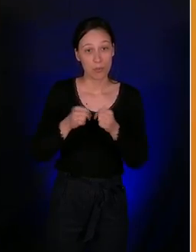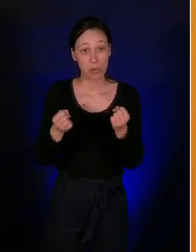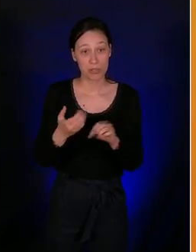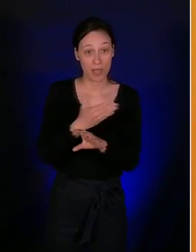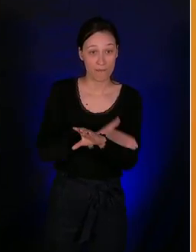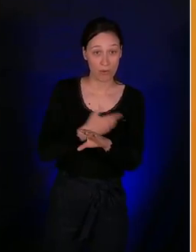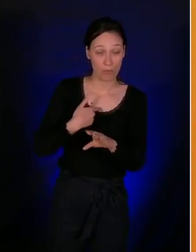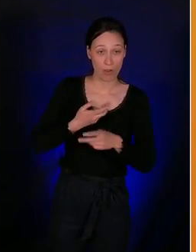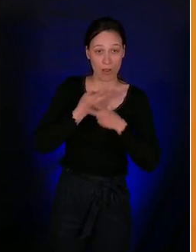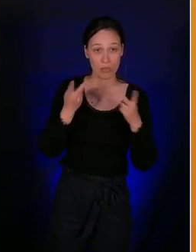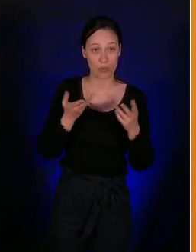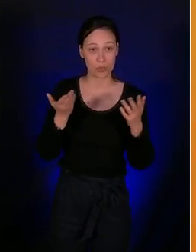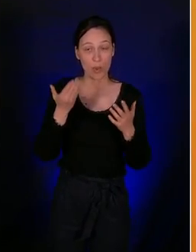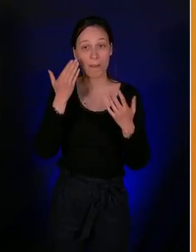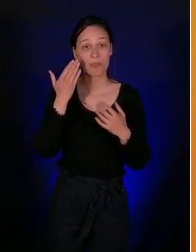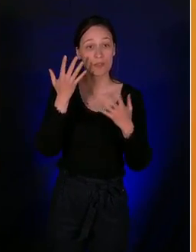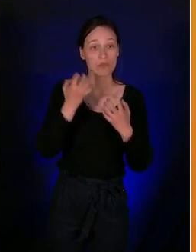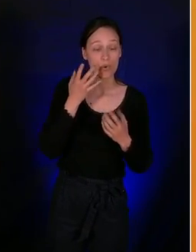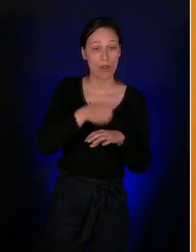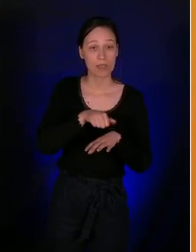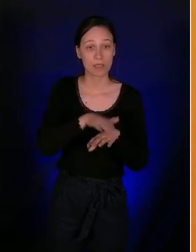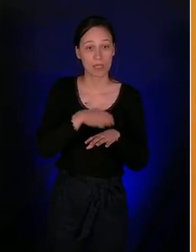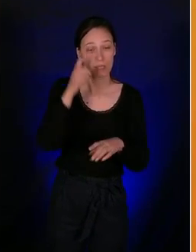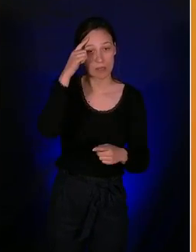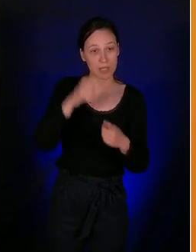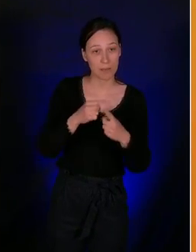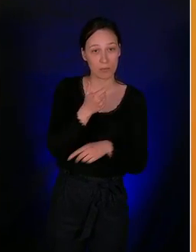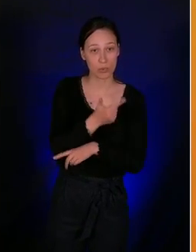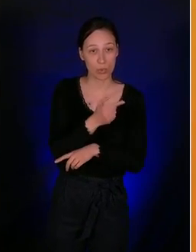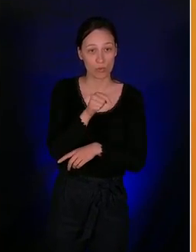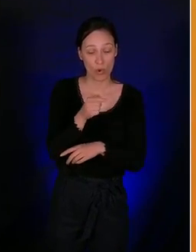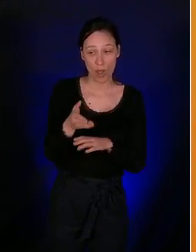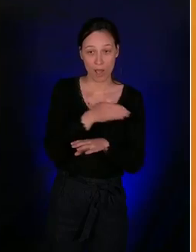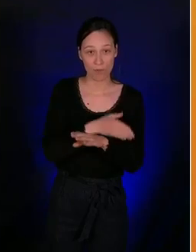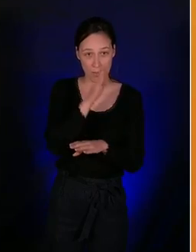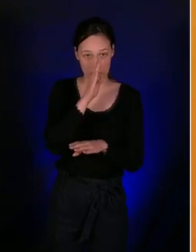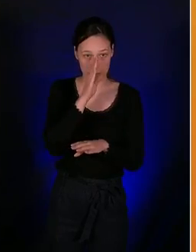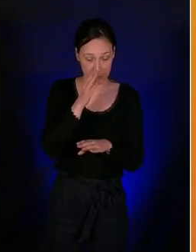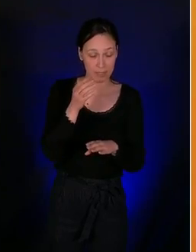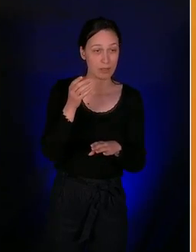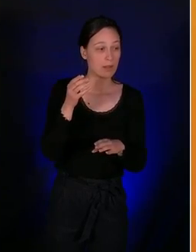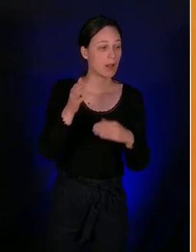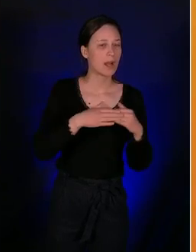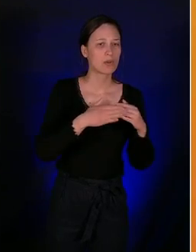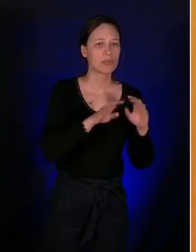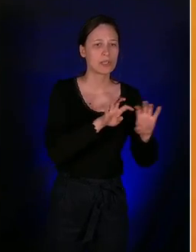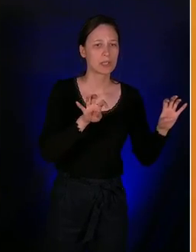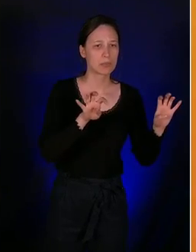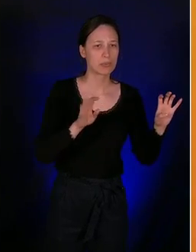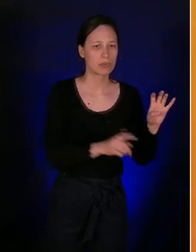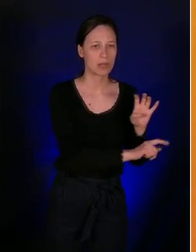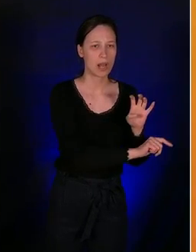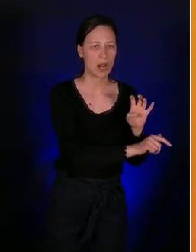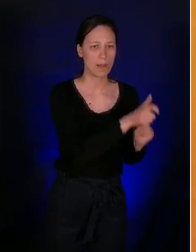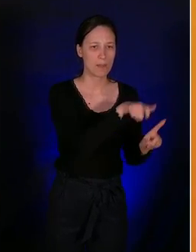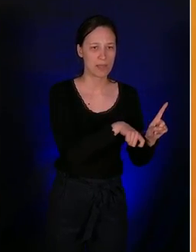c'est que pour vous inscrire sur le thème 2, il faut venir avant midi, vous inscrire en bas de la tribune auprès des camarades qui gèrent les intervs. Et la